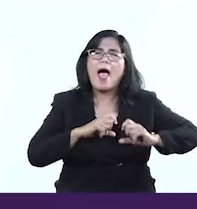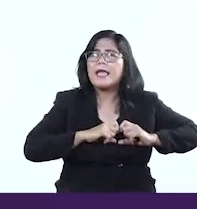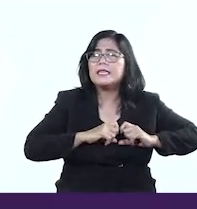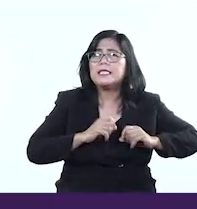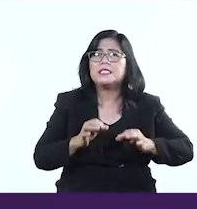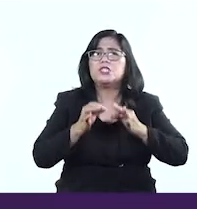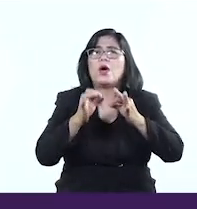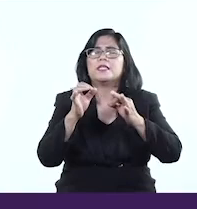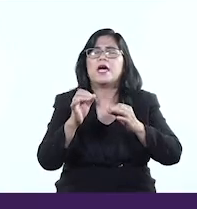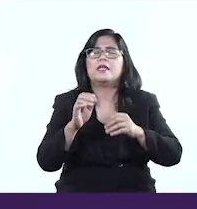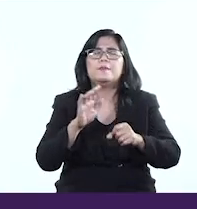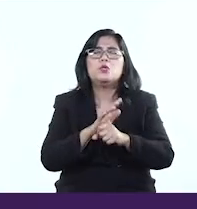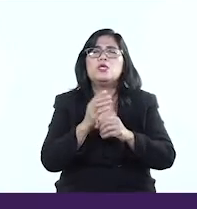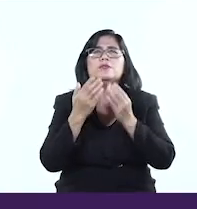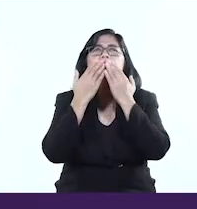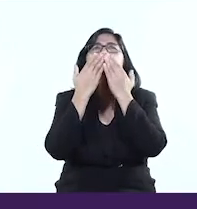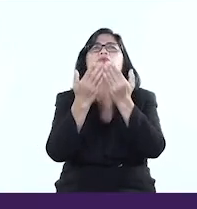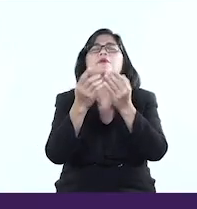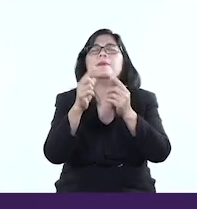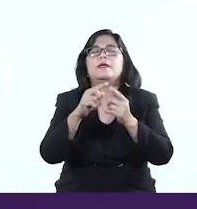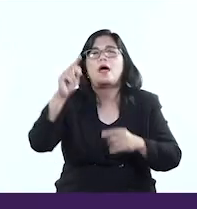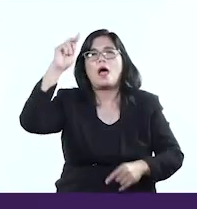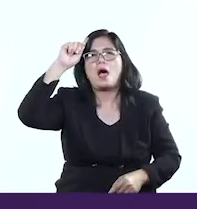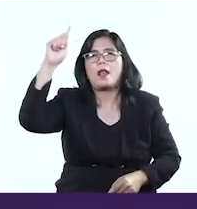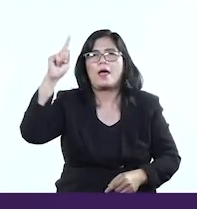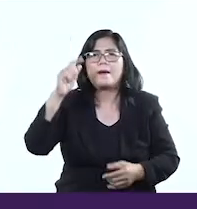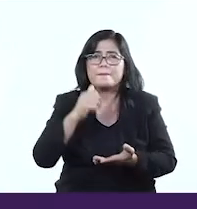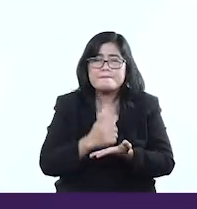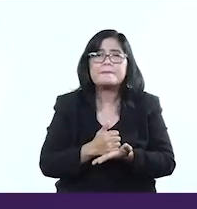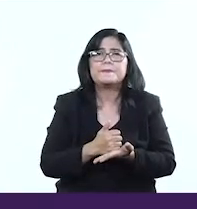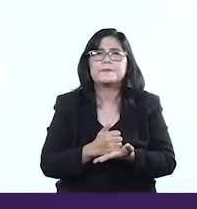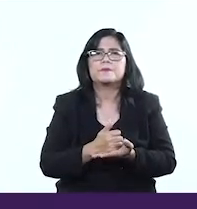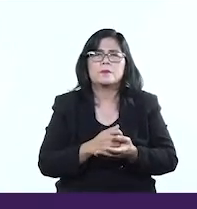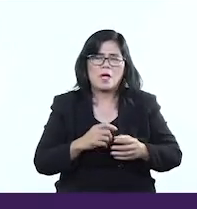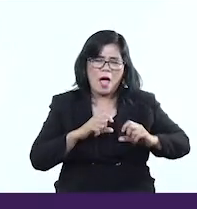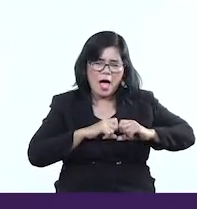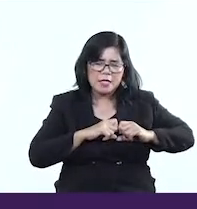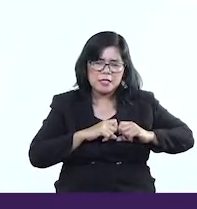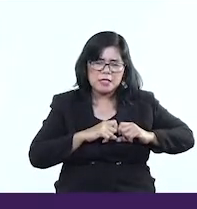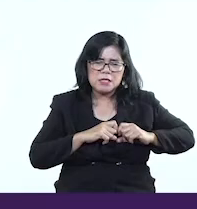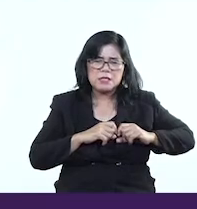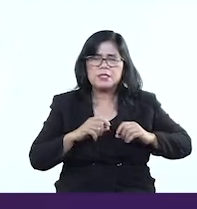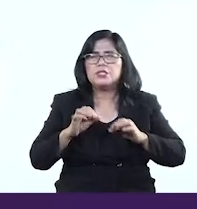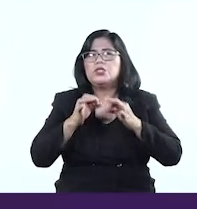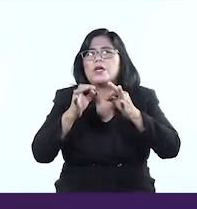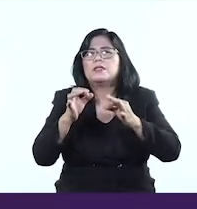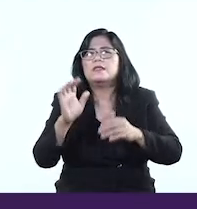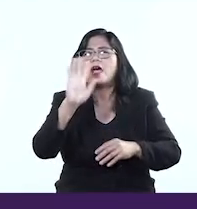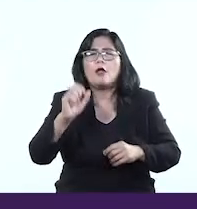dipenuhi dengan syukur padahal Hai jadi hati dan jiwa kita jangan Roro pemberontakan